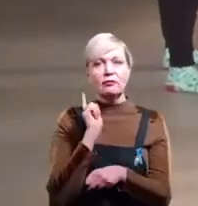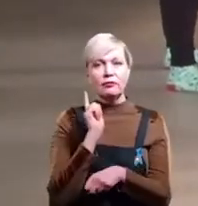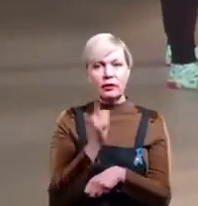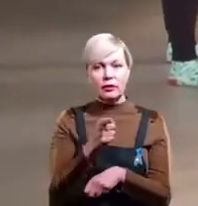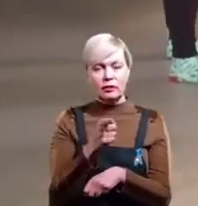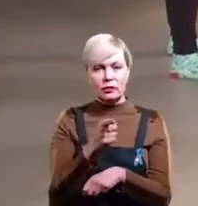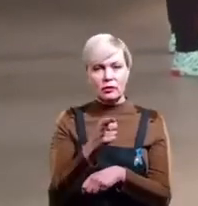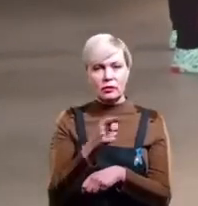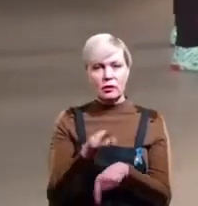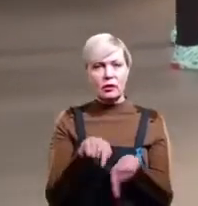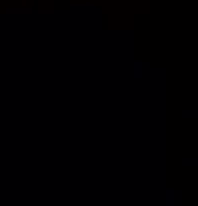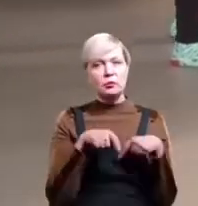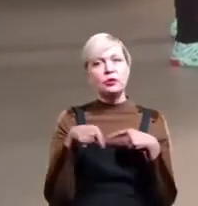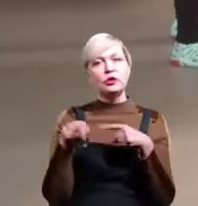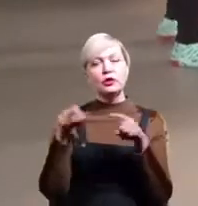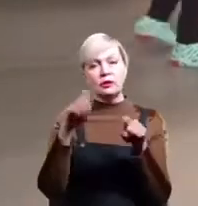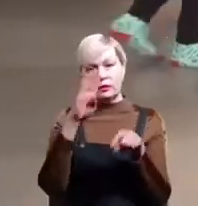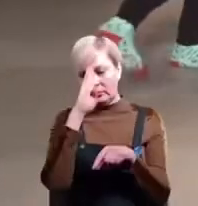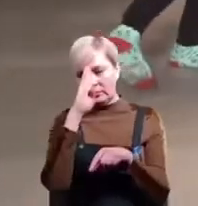бежите...